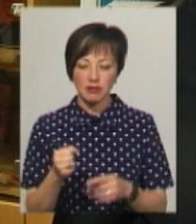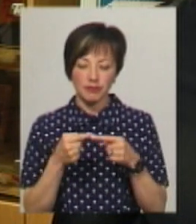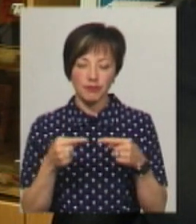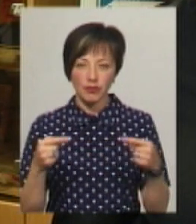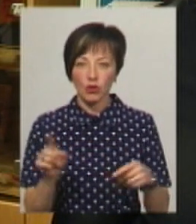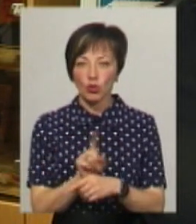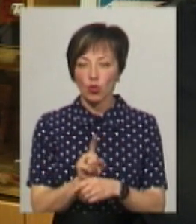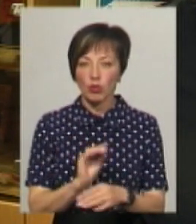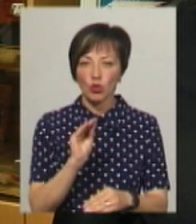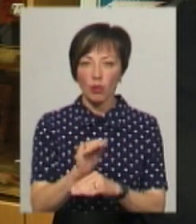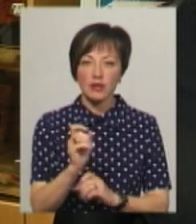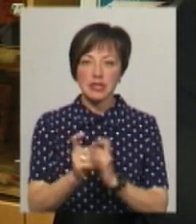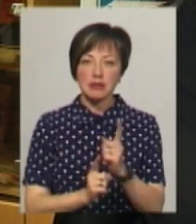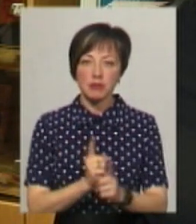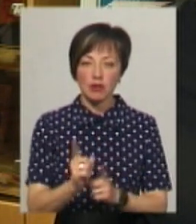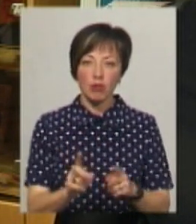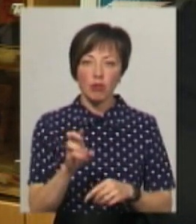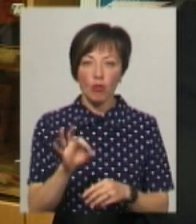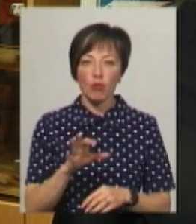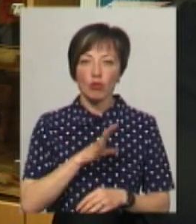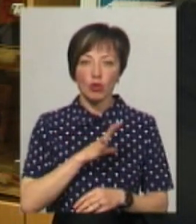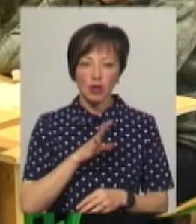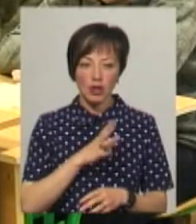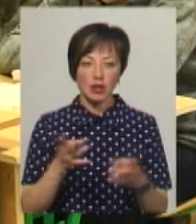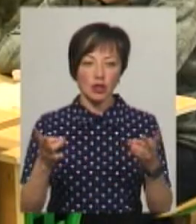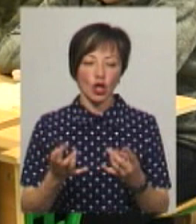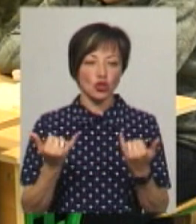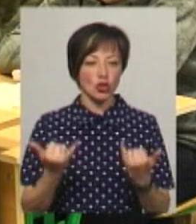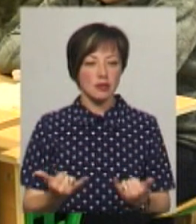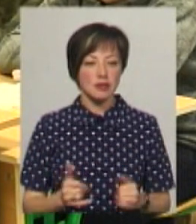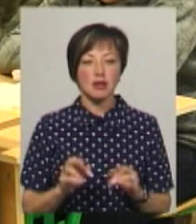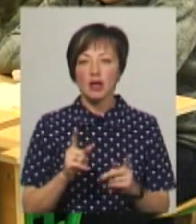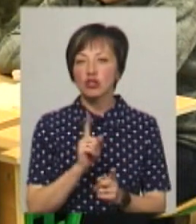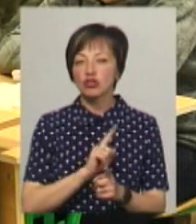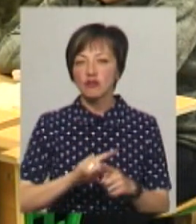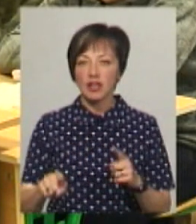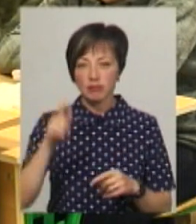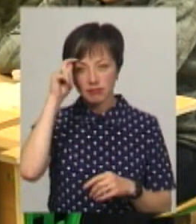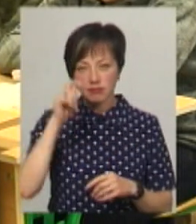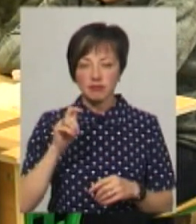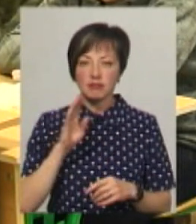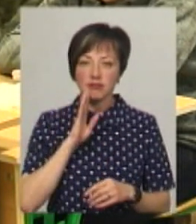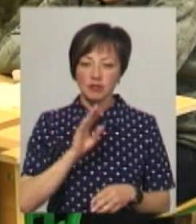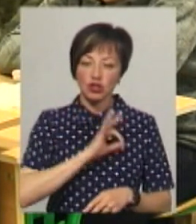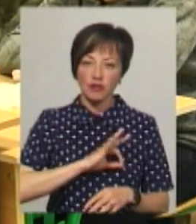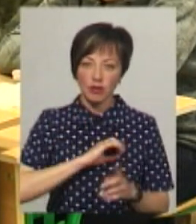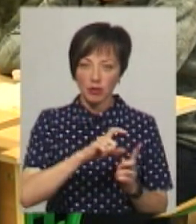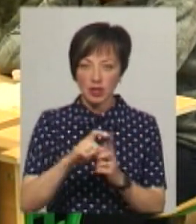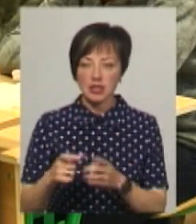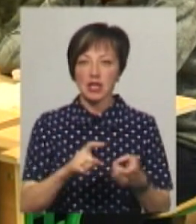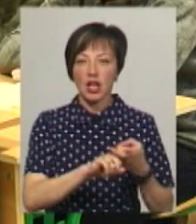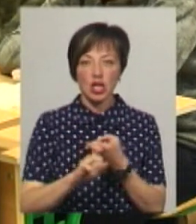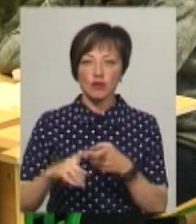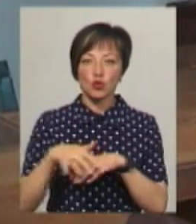які доповнені і змінені, тому що вони були на часі. Як швидко фемінітиви стануть загальновживаними, залежить від суспільства, каже